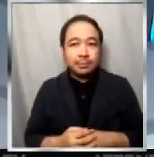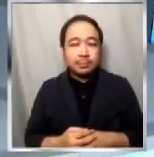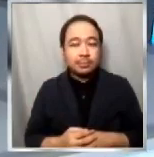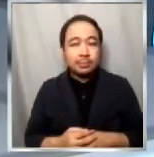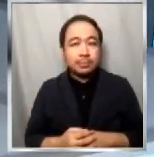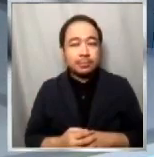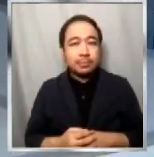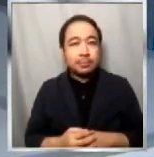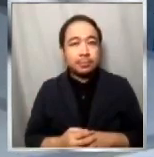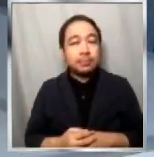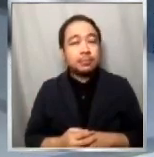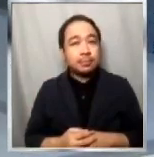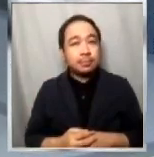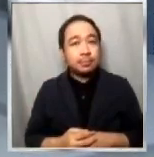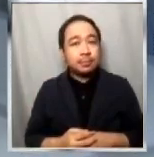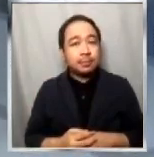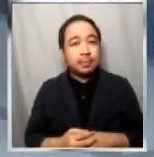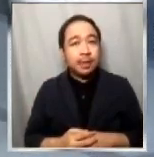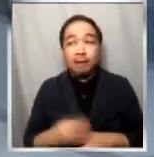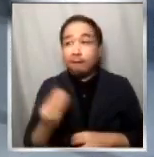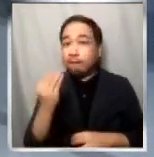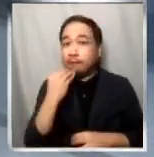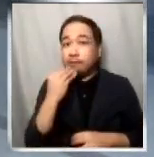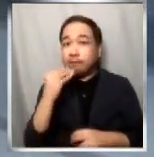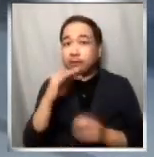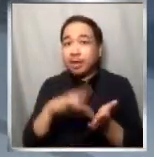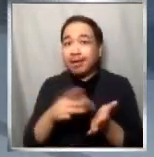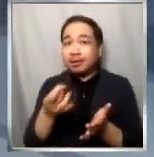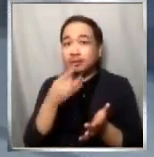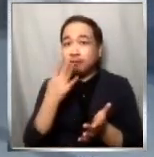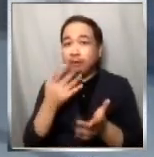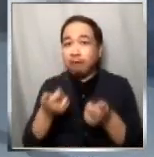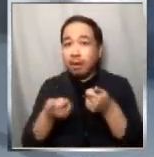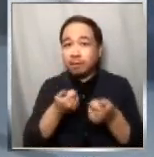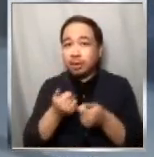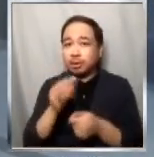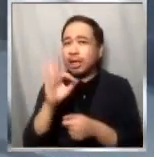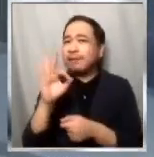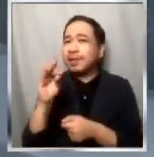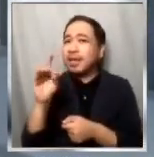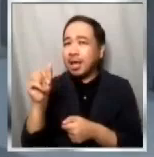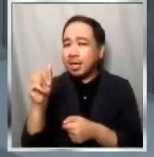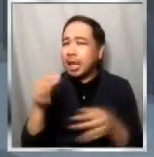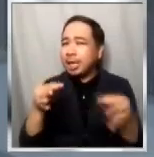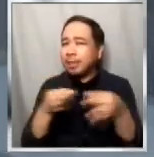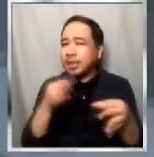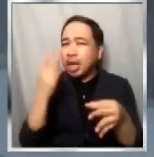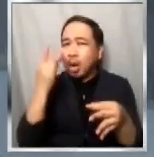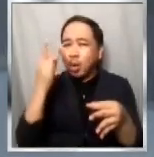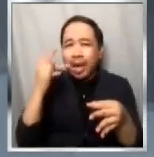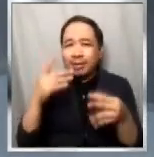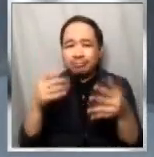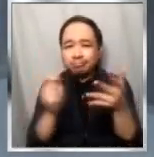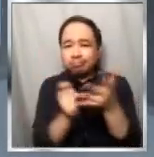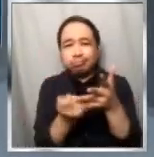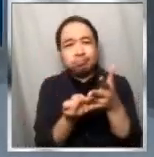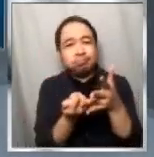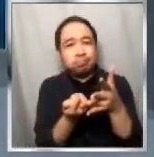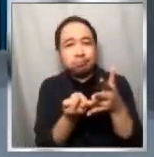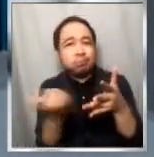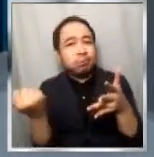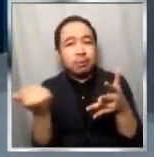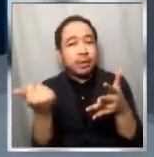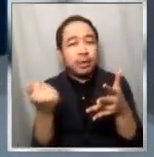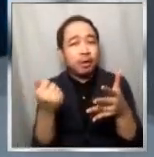Nagpaliwanag ang Food and Drug Administration kung bakit nilaktawan sa priority list ang mga health frontliner at senior citizen